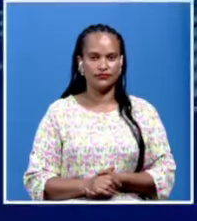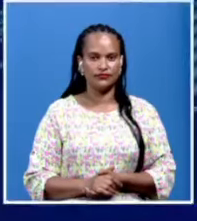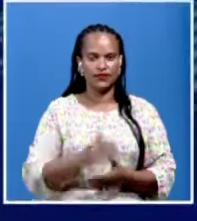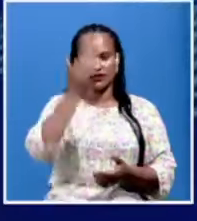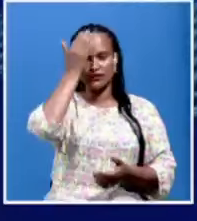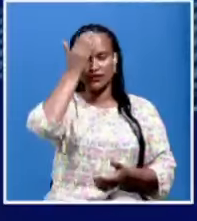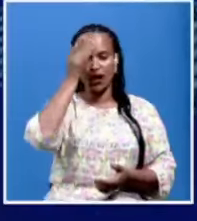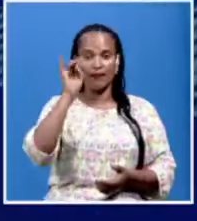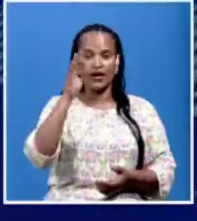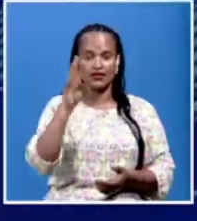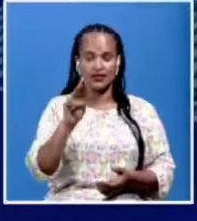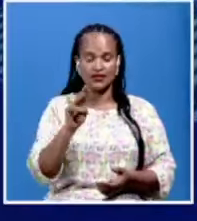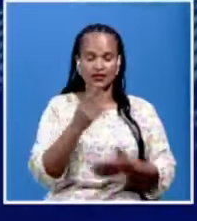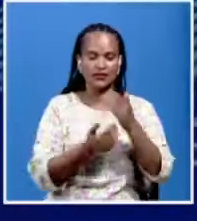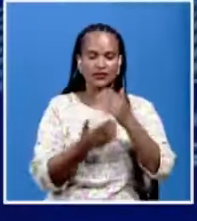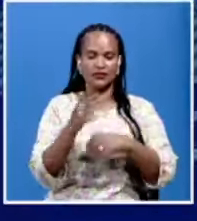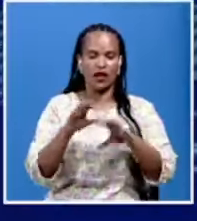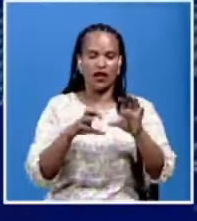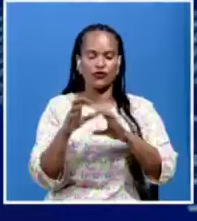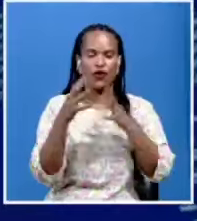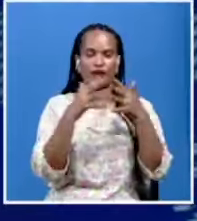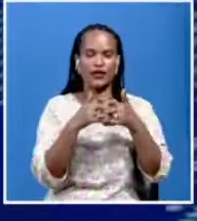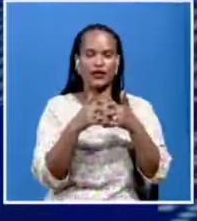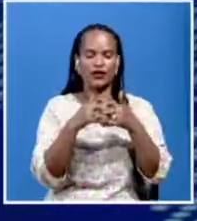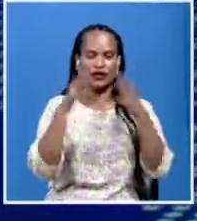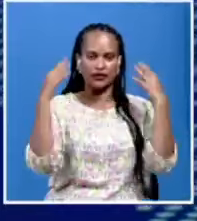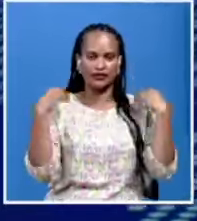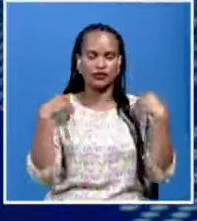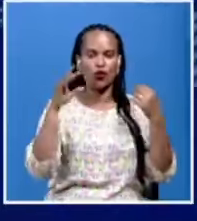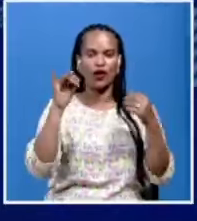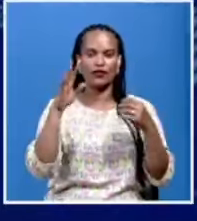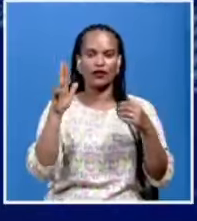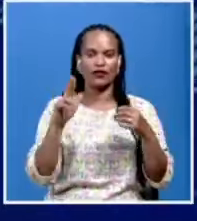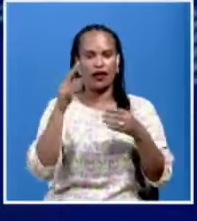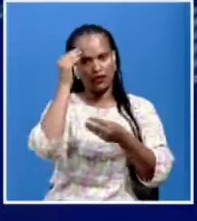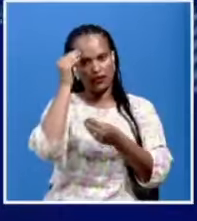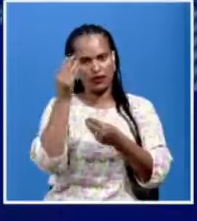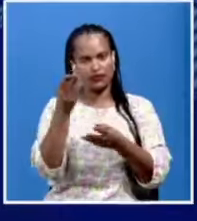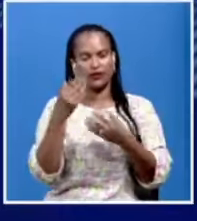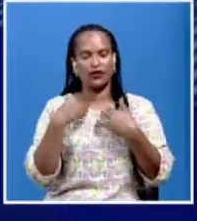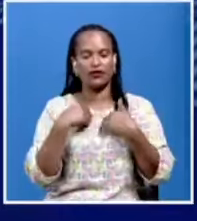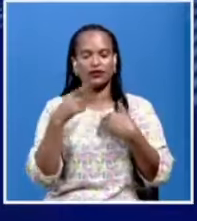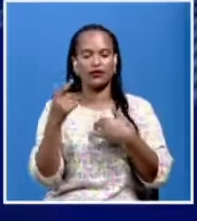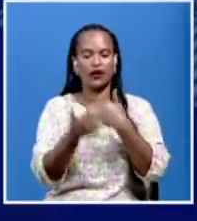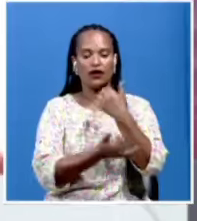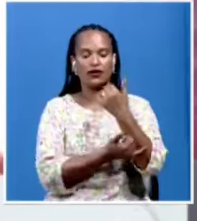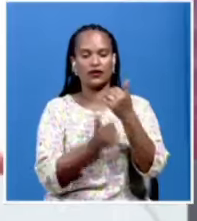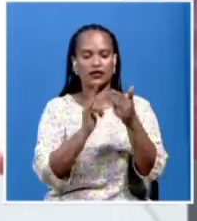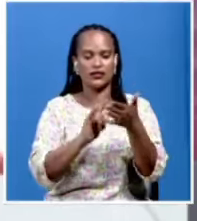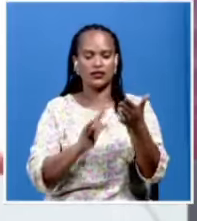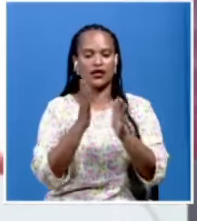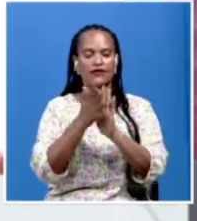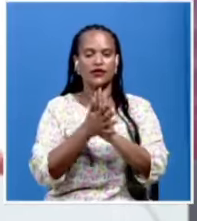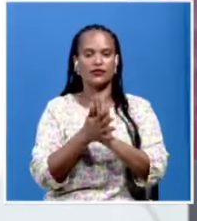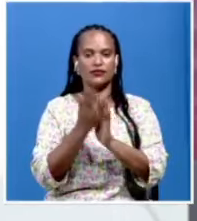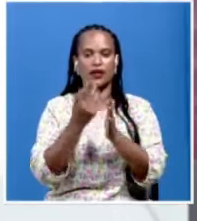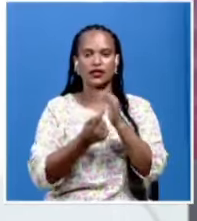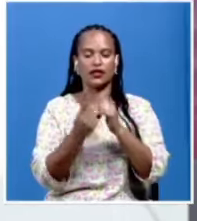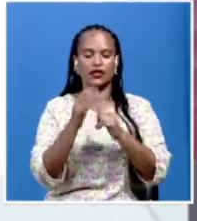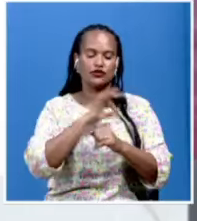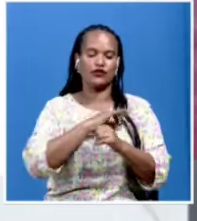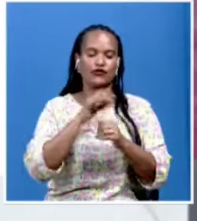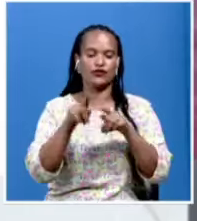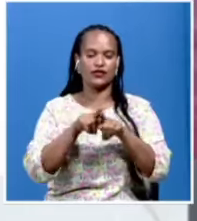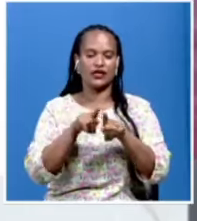إسرائيل حماسن لزب كايدو أمريكان جبز انكواتارن أتحس حسيبان اللوام تان هجرا زرزرا فتعات أمات رح استرفو